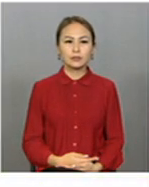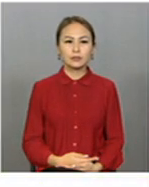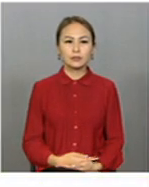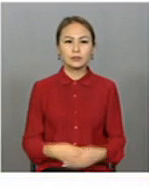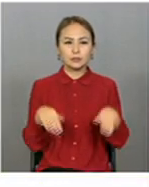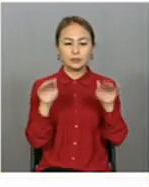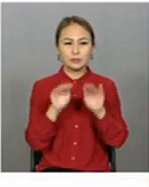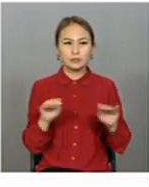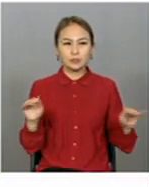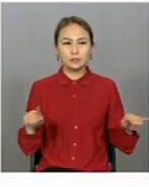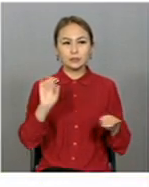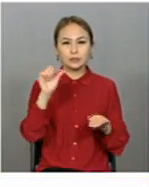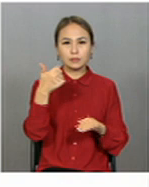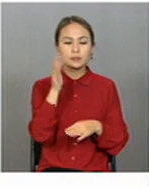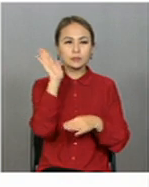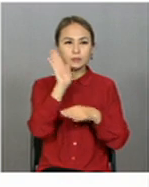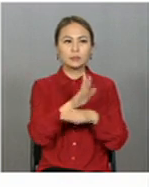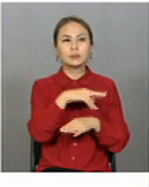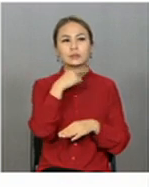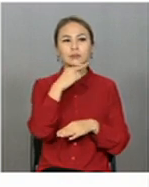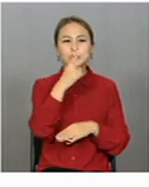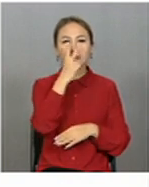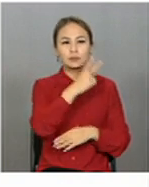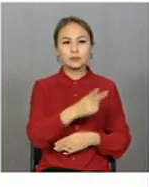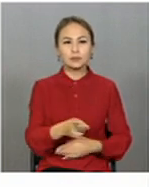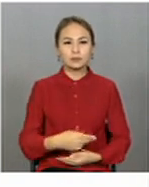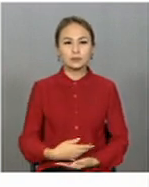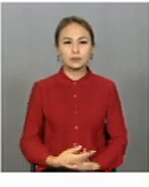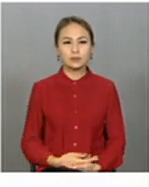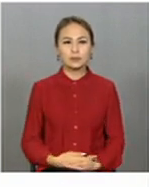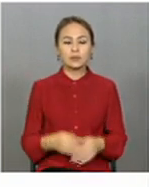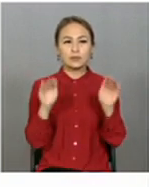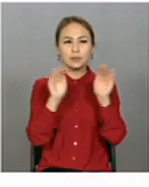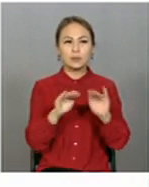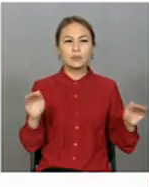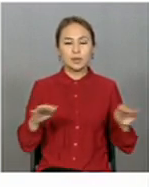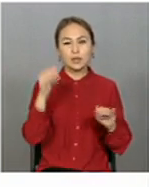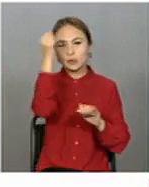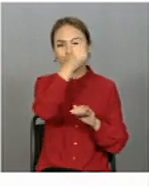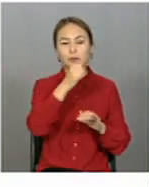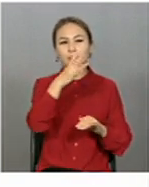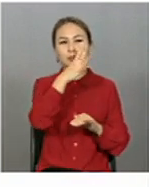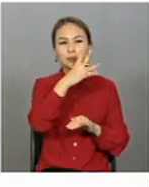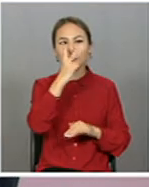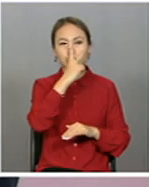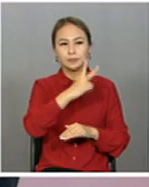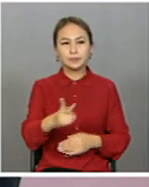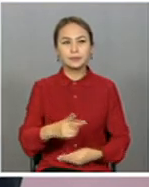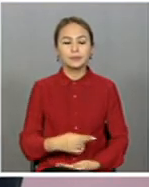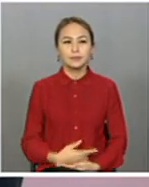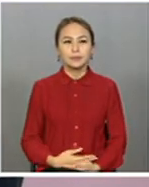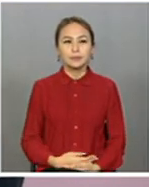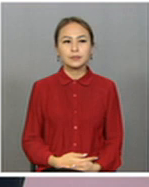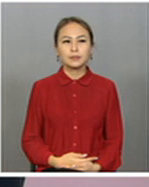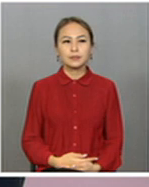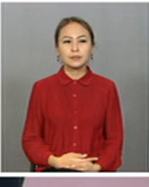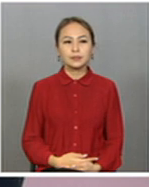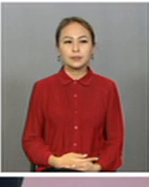Балалар, бірінші тапсырмаға назар аударайық. Балалар, жыл мезгілдерін атайықшы.